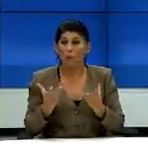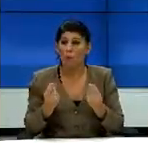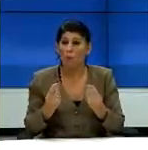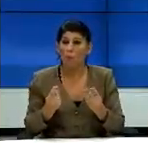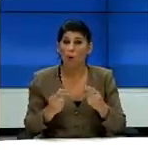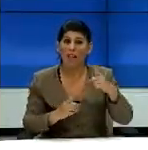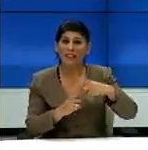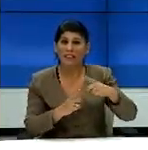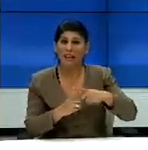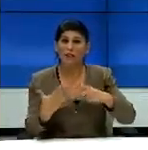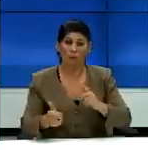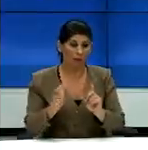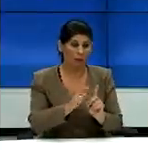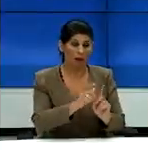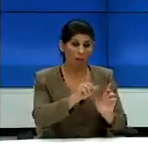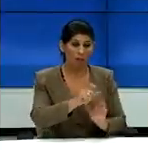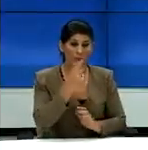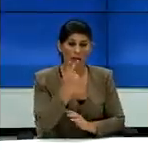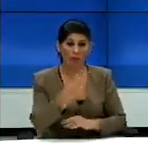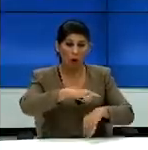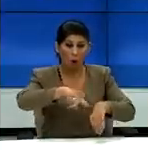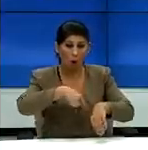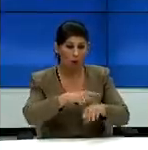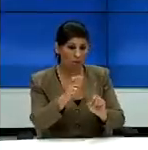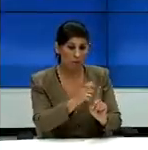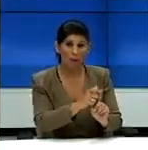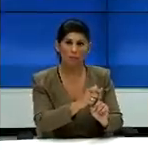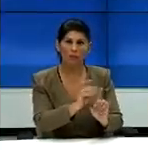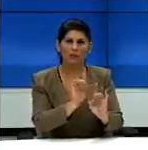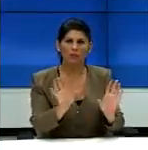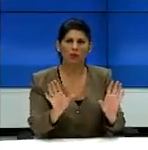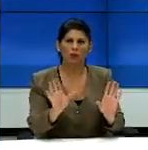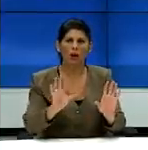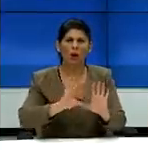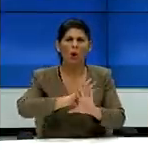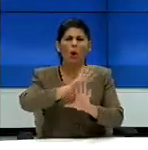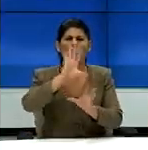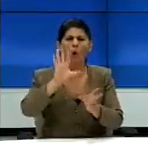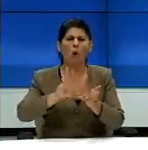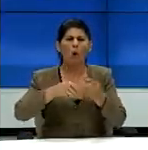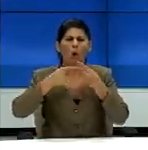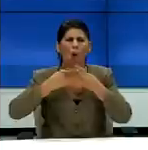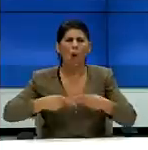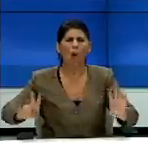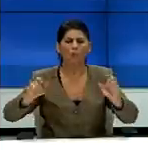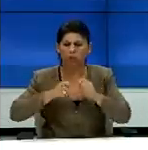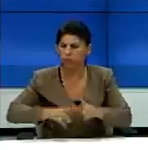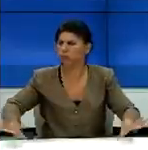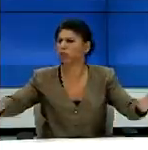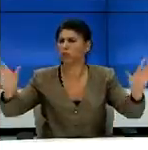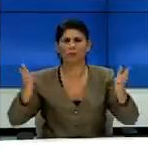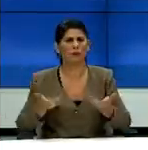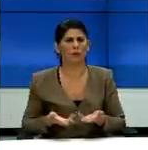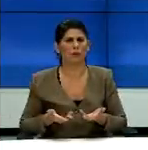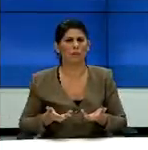Που θα είχε καραντίνα 72 ωρών. Τίποτα από όλα αυτά. Όλα χήμα. Όλα στο πόδι. Αντί